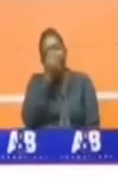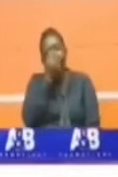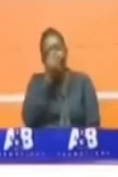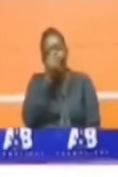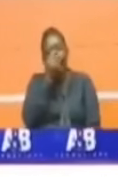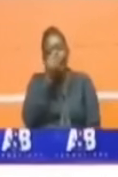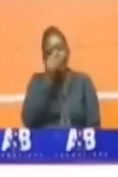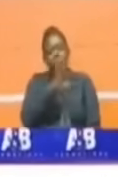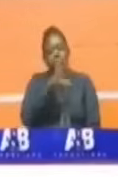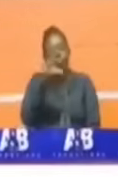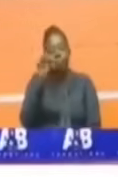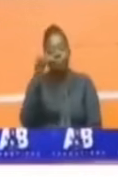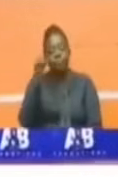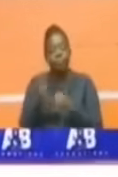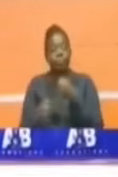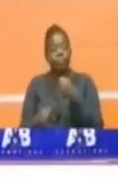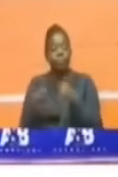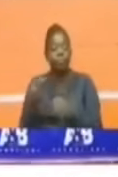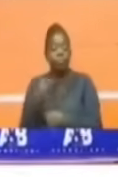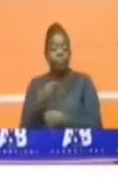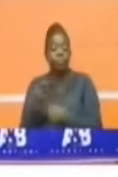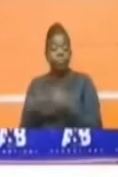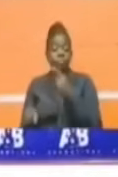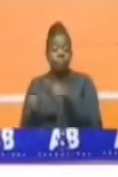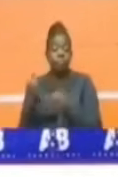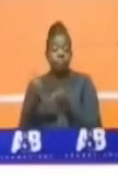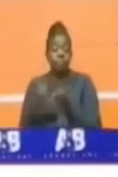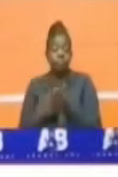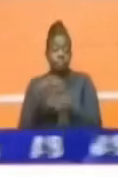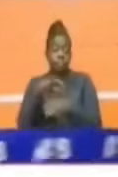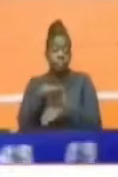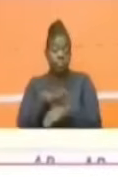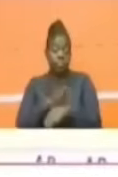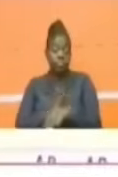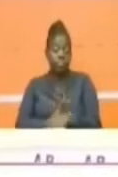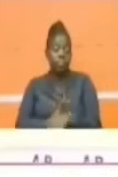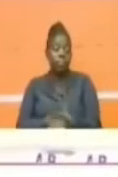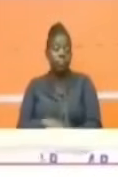Afrika jakumekeze dwegana ya wangu njivugano mdali uwechi kumumbu stopa light middle